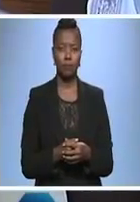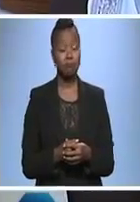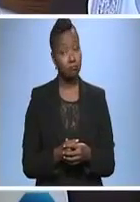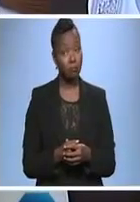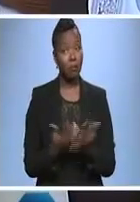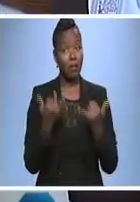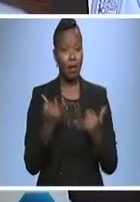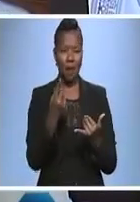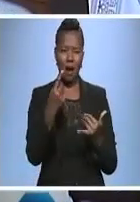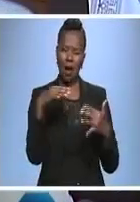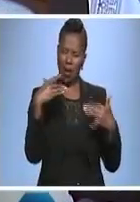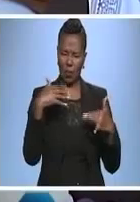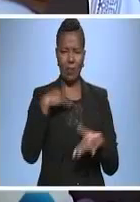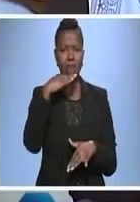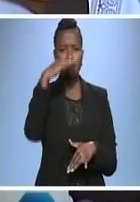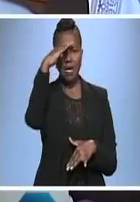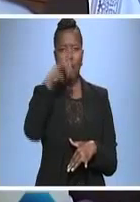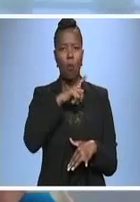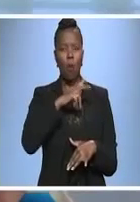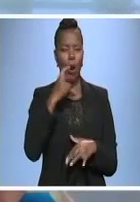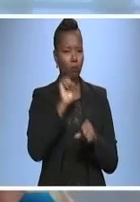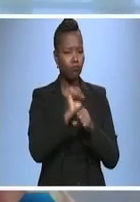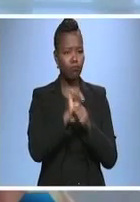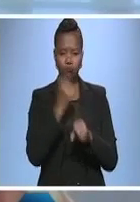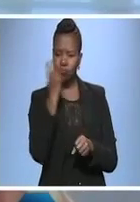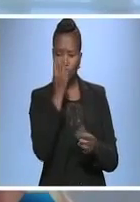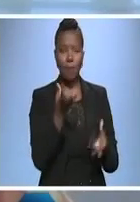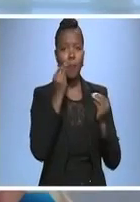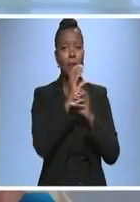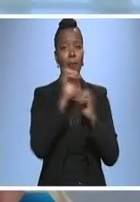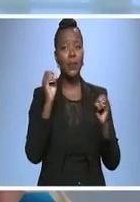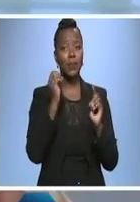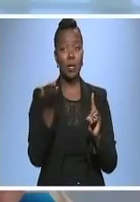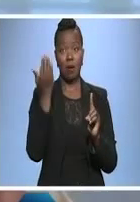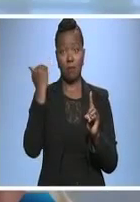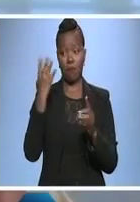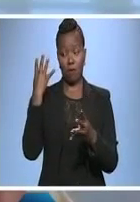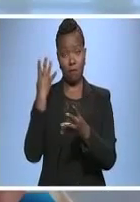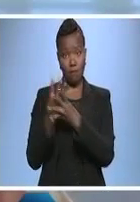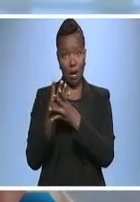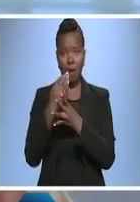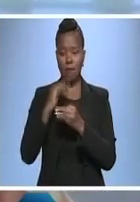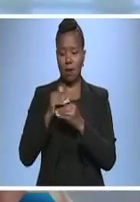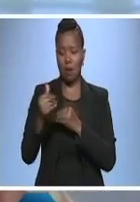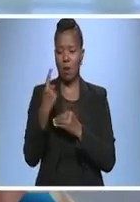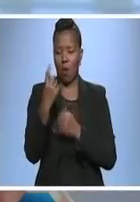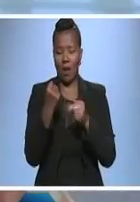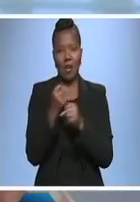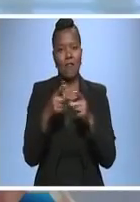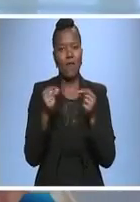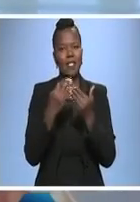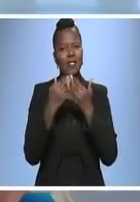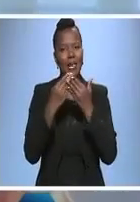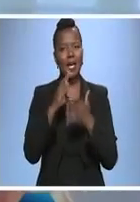Kodwa into emgulisa kakhulu ukungawutholi umsebenzi. Ngesikhathi uchiya egwetshwa kwase kusele unyaka owodwa aphothule iy'fundo zakhe